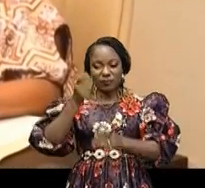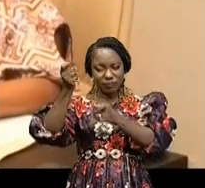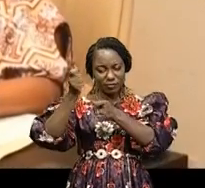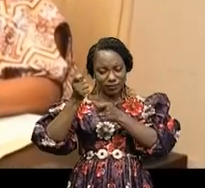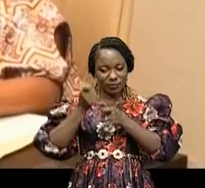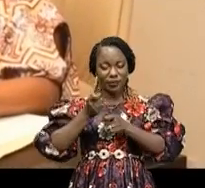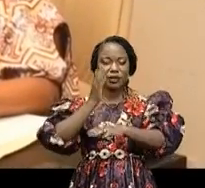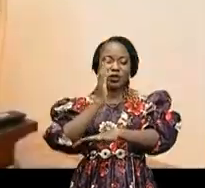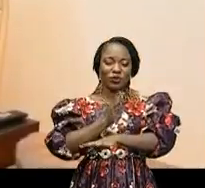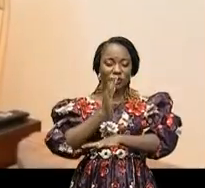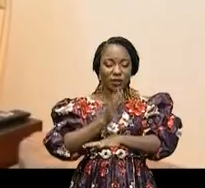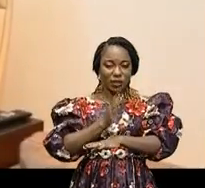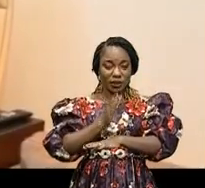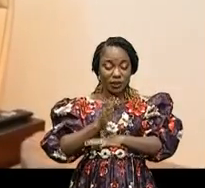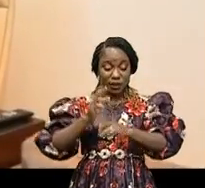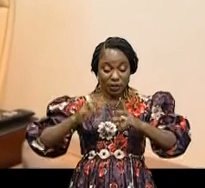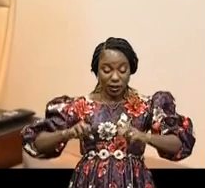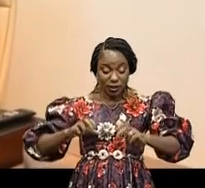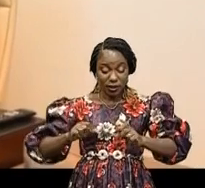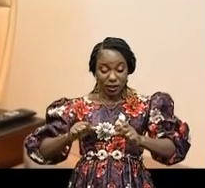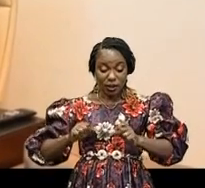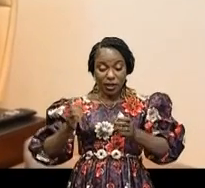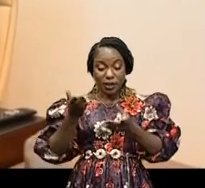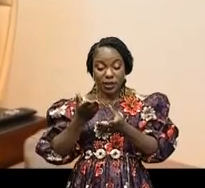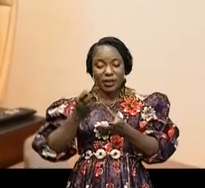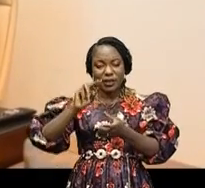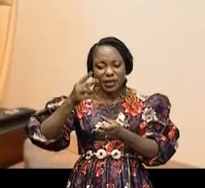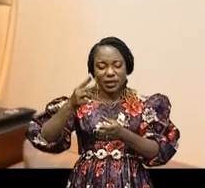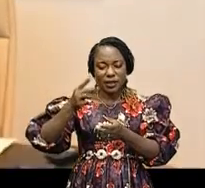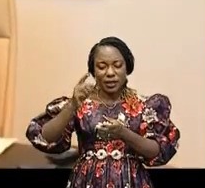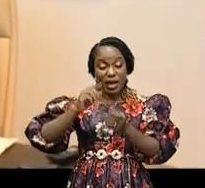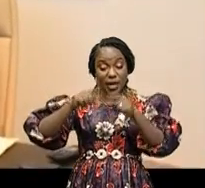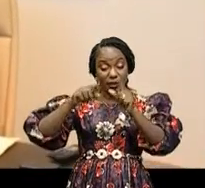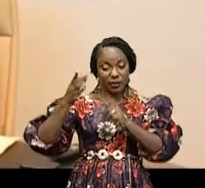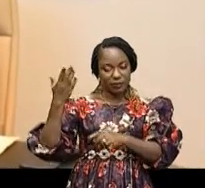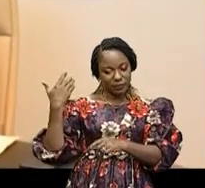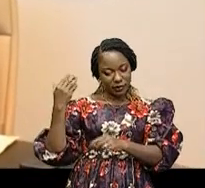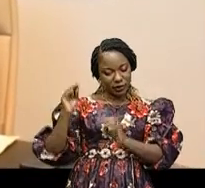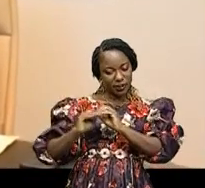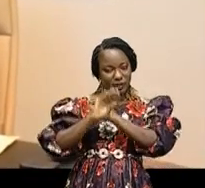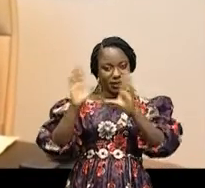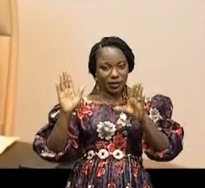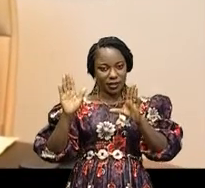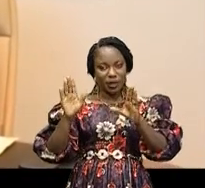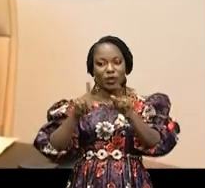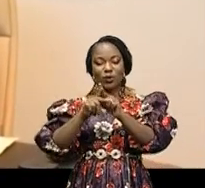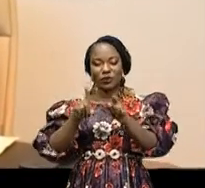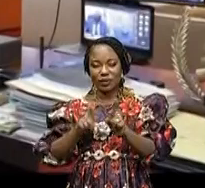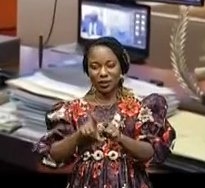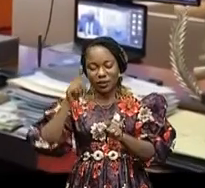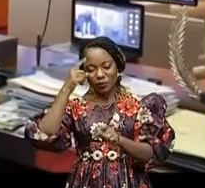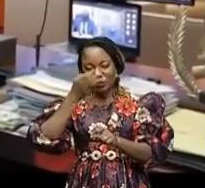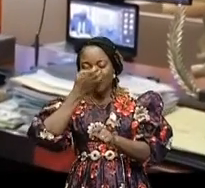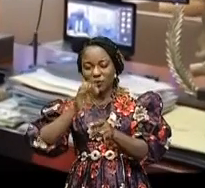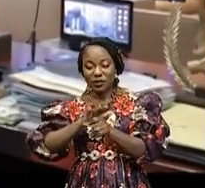du Conseil sur le fait que l'analyse des données de 2 premières années passées renseigne clairement que la saisonnalité du